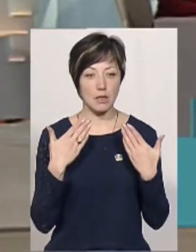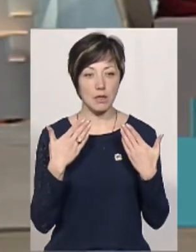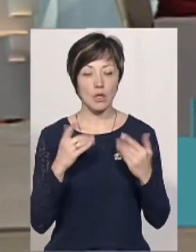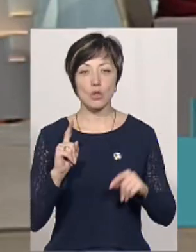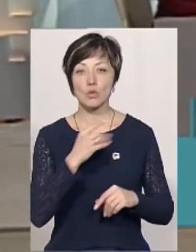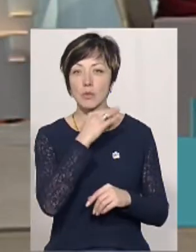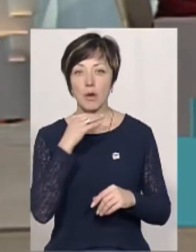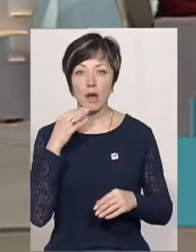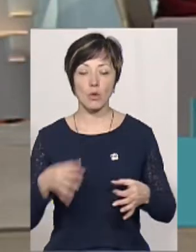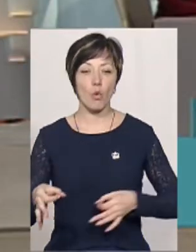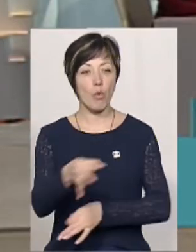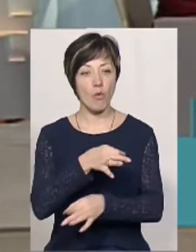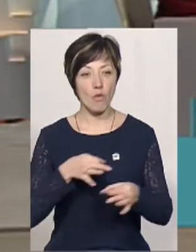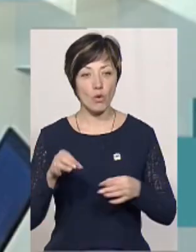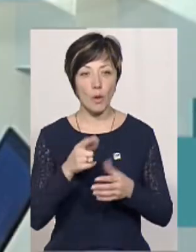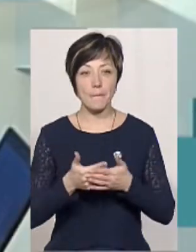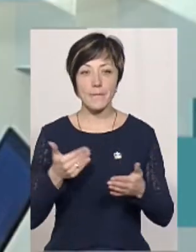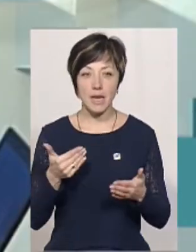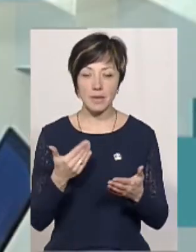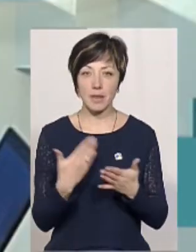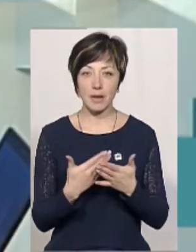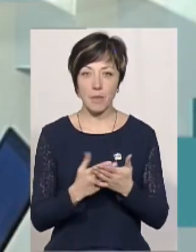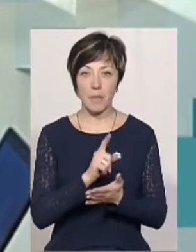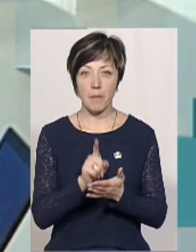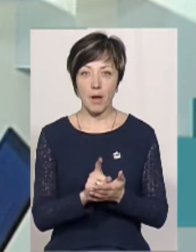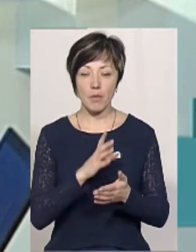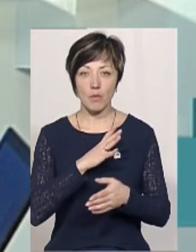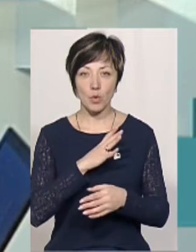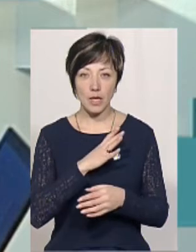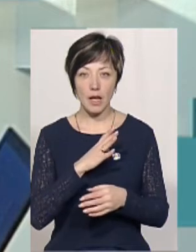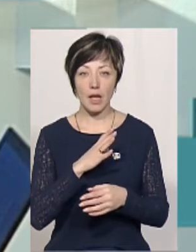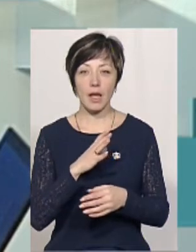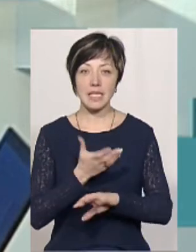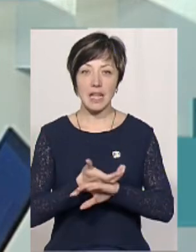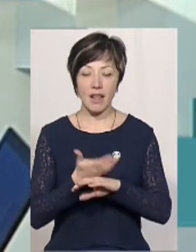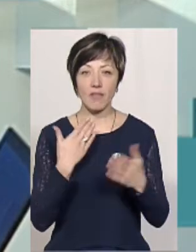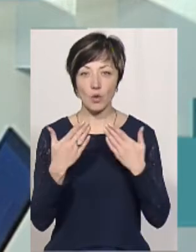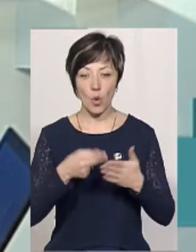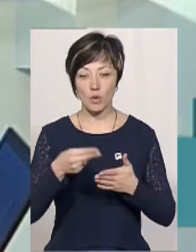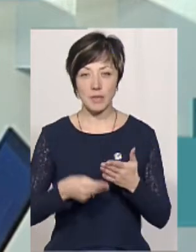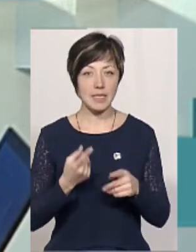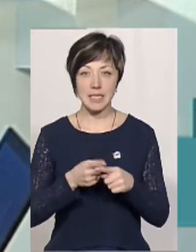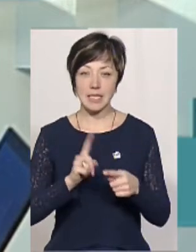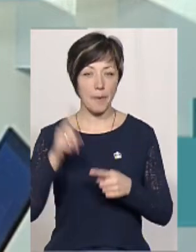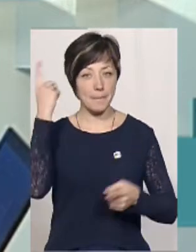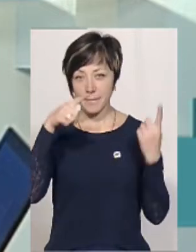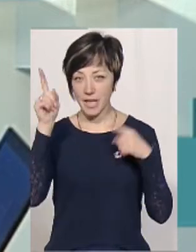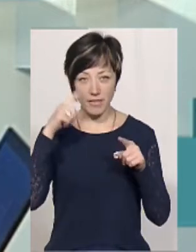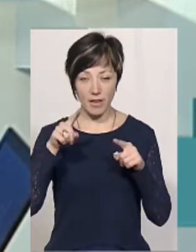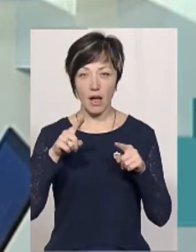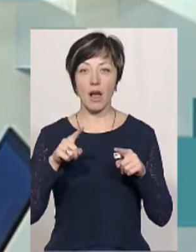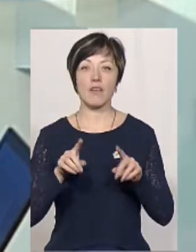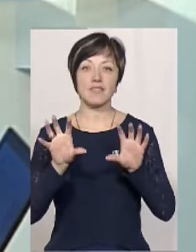Дуже багато якраз обговорюють, що перед тим, як, наприклад, має бути якісь статеві відносини, повинна бути розписка. Насправді це є міф.